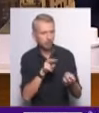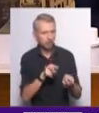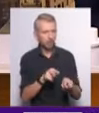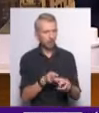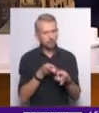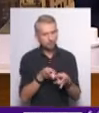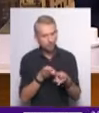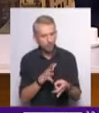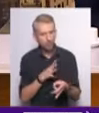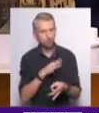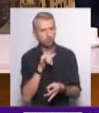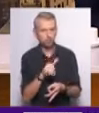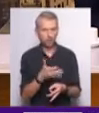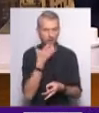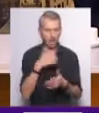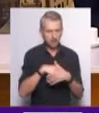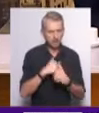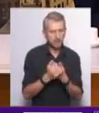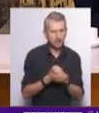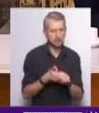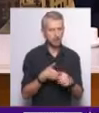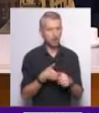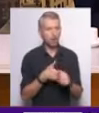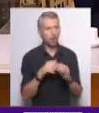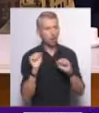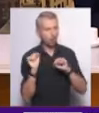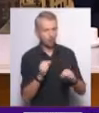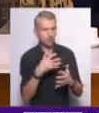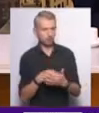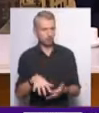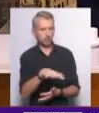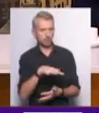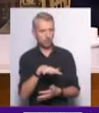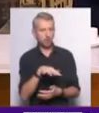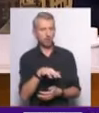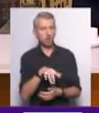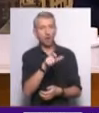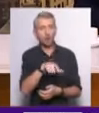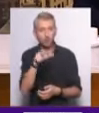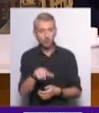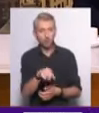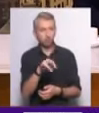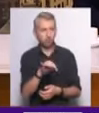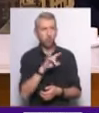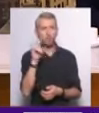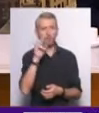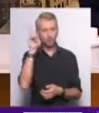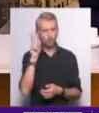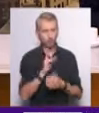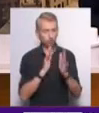там були у них, грілися, тобто охороняли свою територію. У людей по Повітрофлотському дуже позитивно було те,